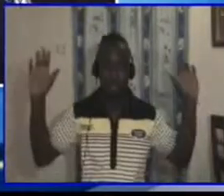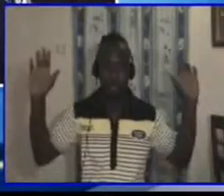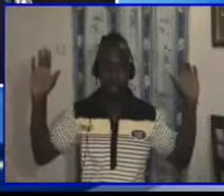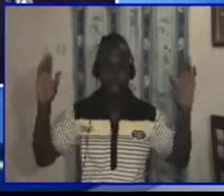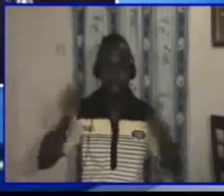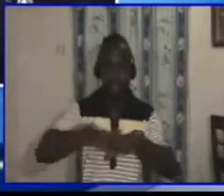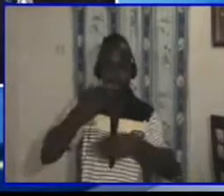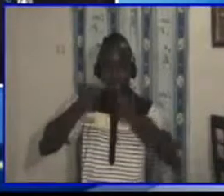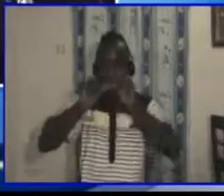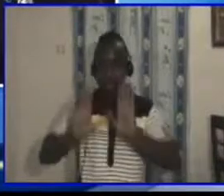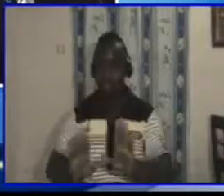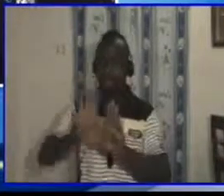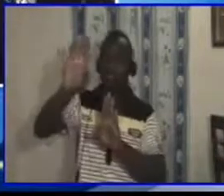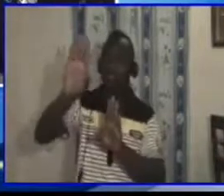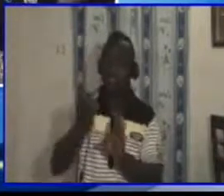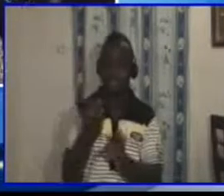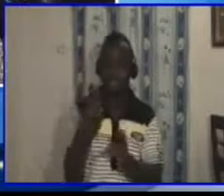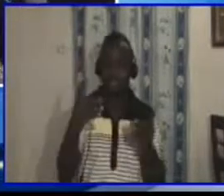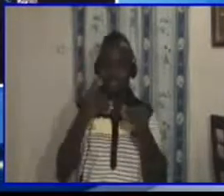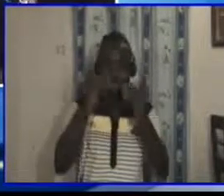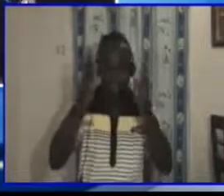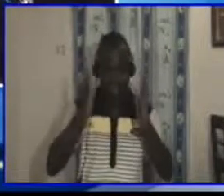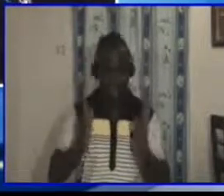alzo le sue mani